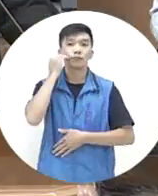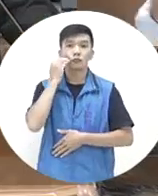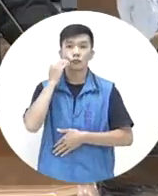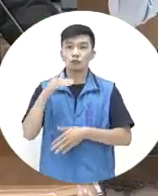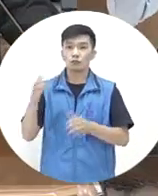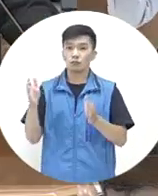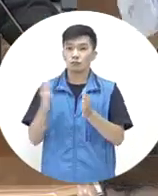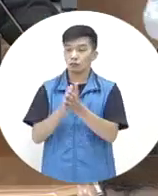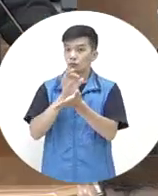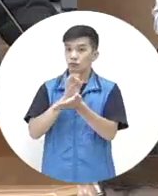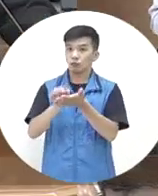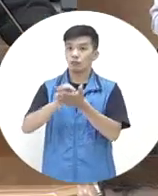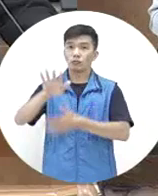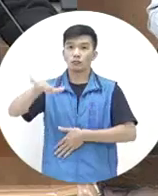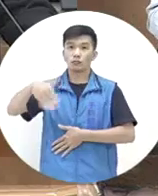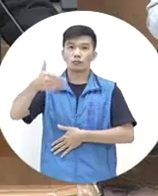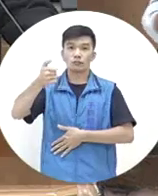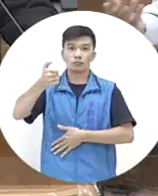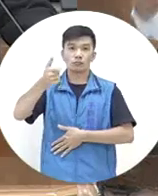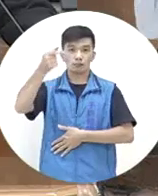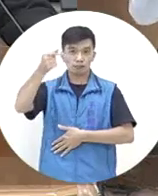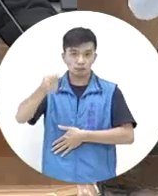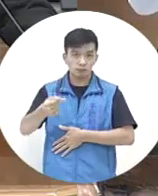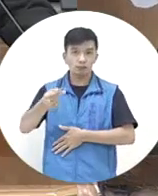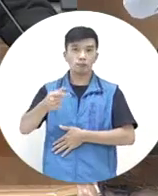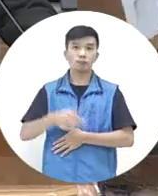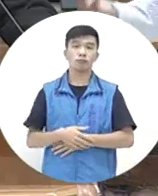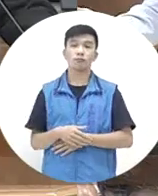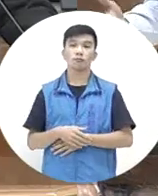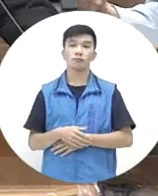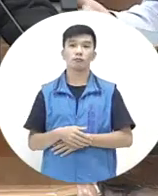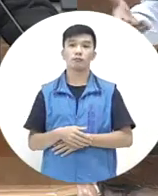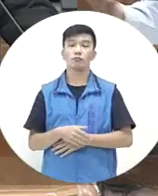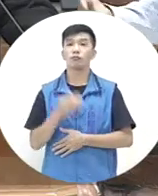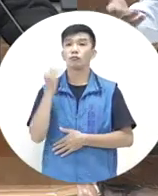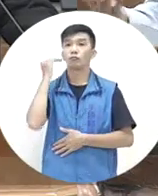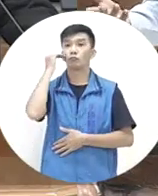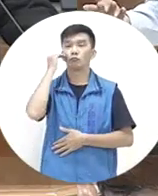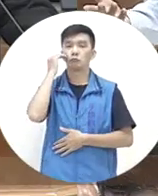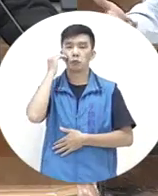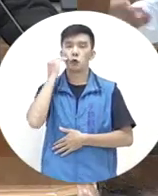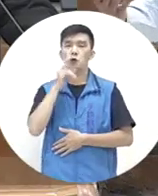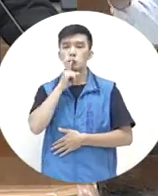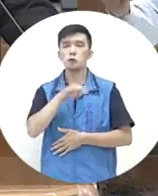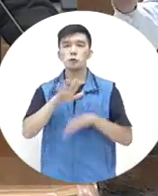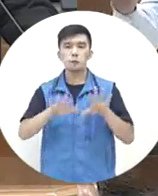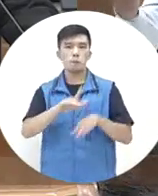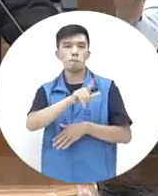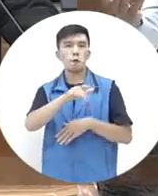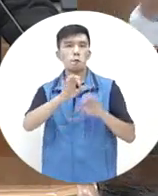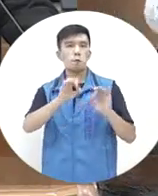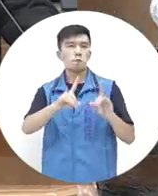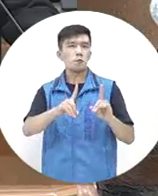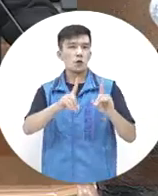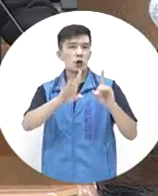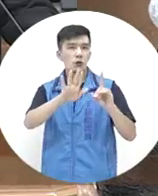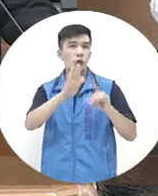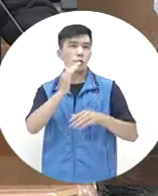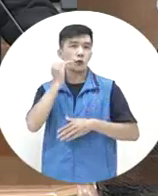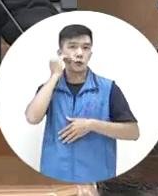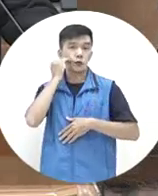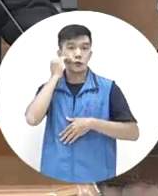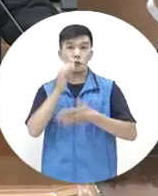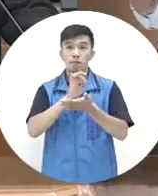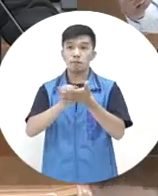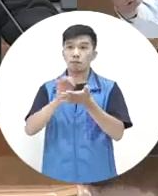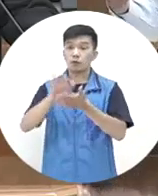550亿嘛，是一个框架下来。 对。 那你现在说哦，因为物价指数的调整，那也就是说555亿，如果照正常来讲，然后